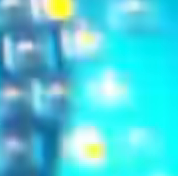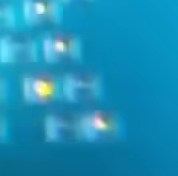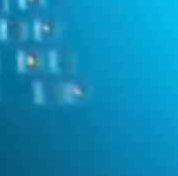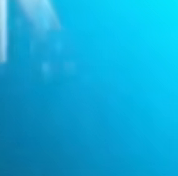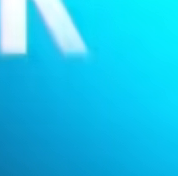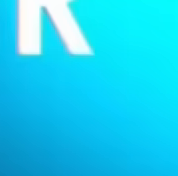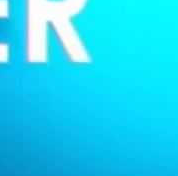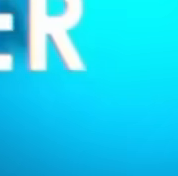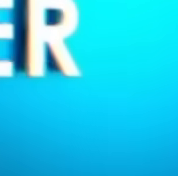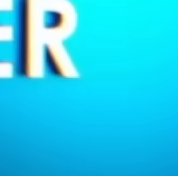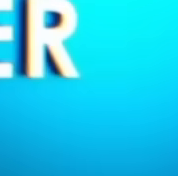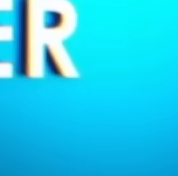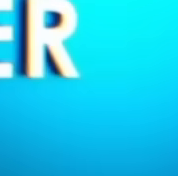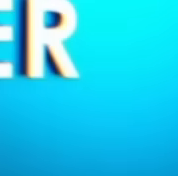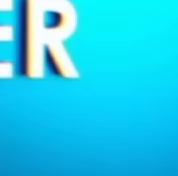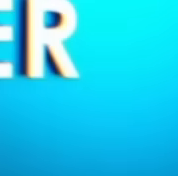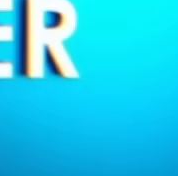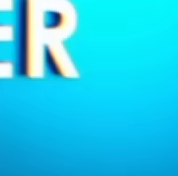Limpin